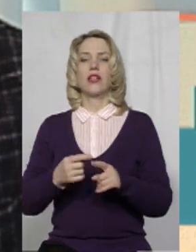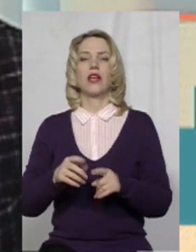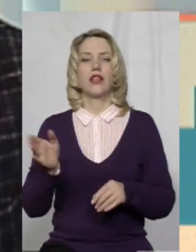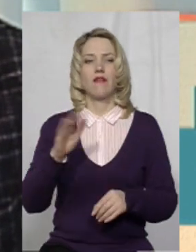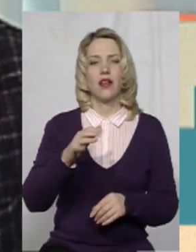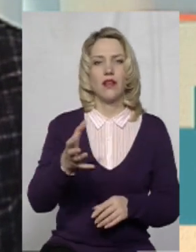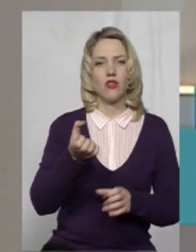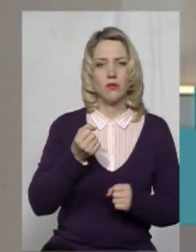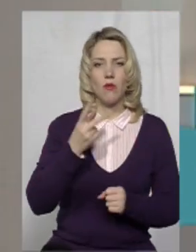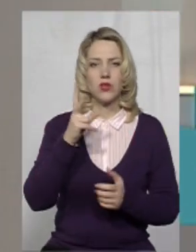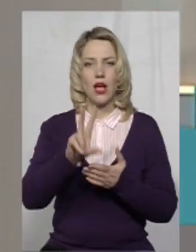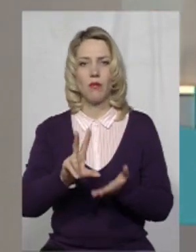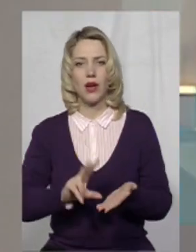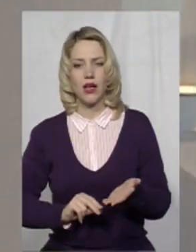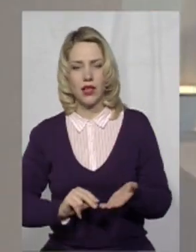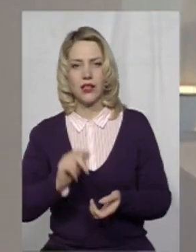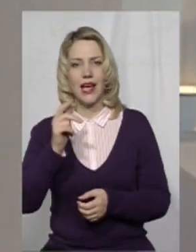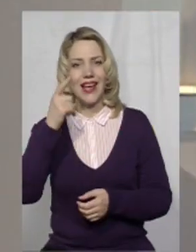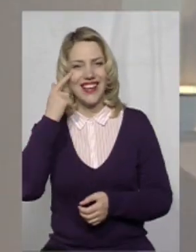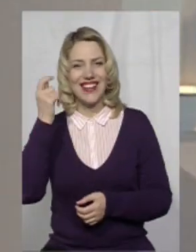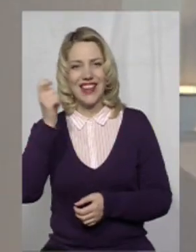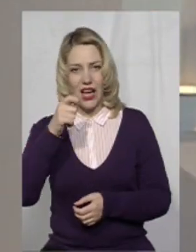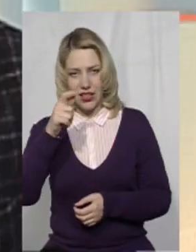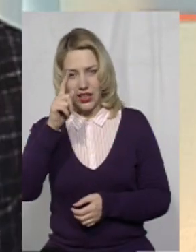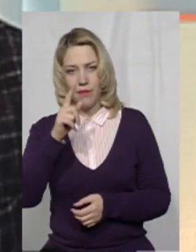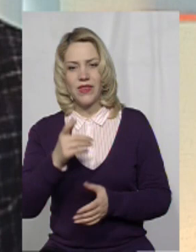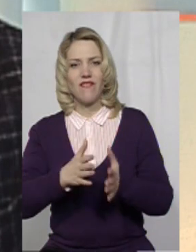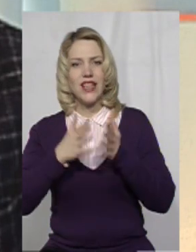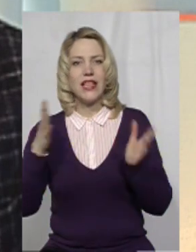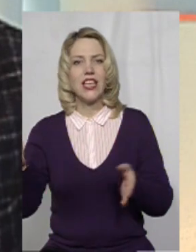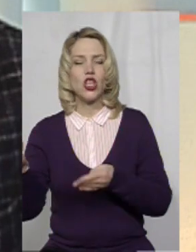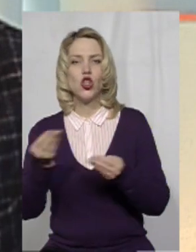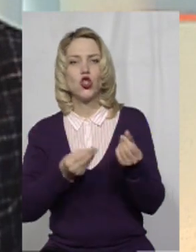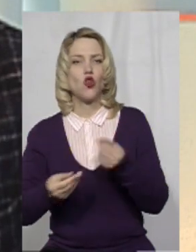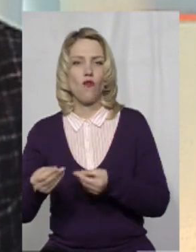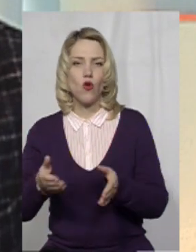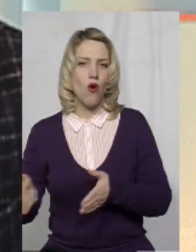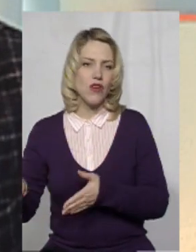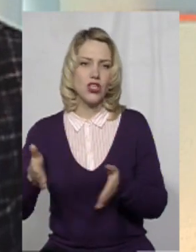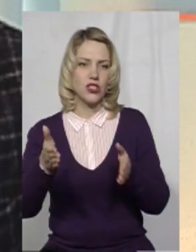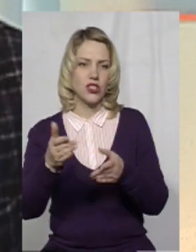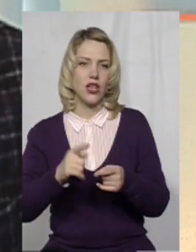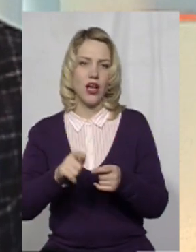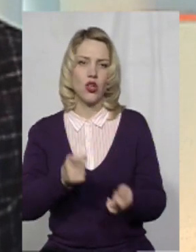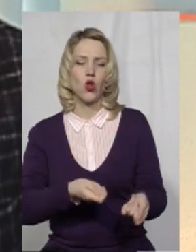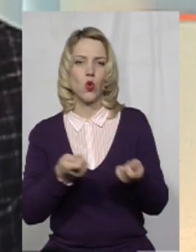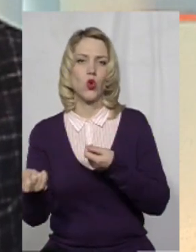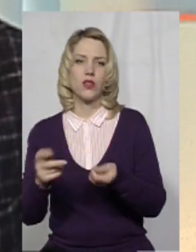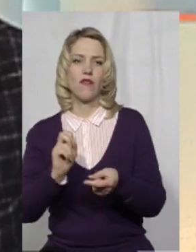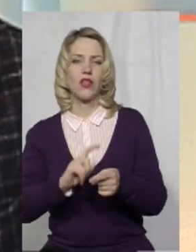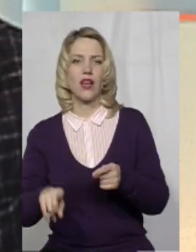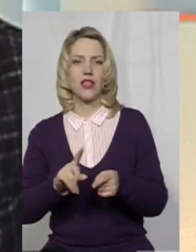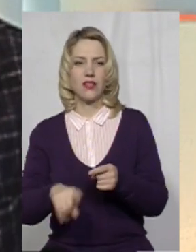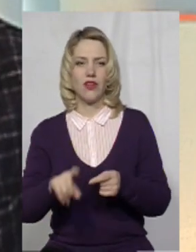за приклад Китай. Великий шовковий шлях. Так, доставка країни, доставка якнайшвидше до